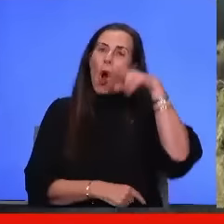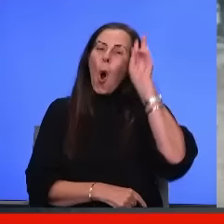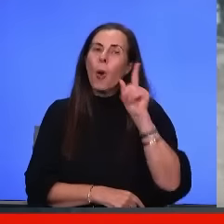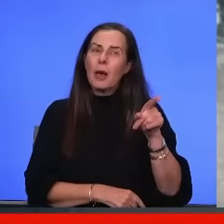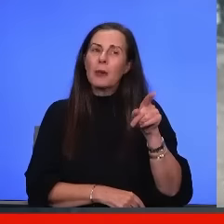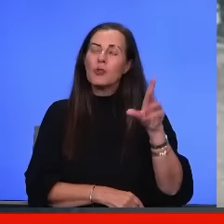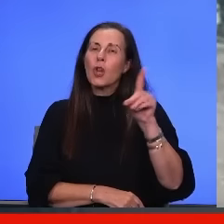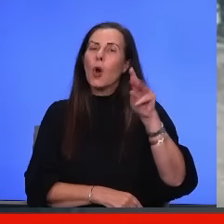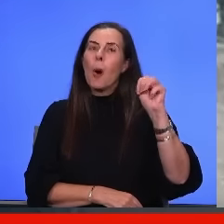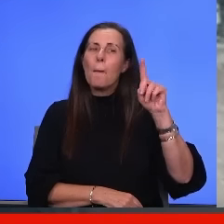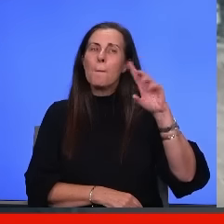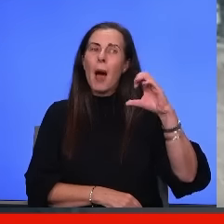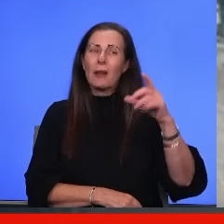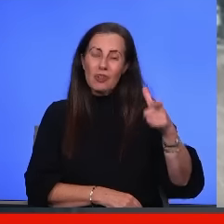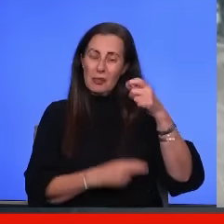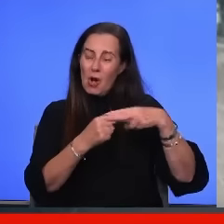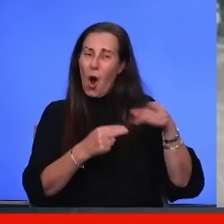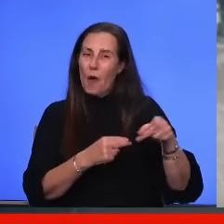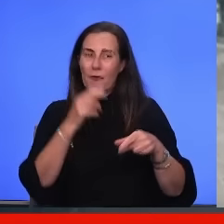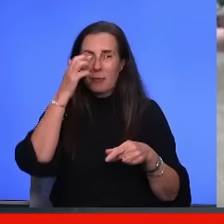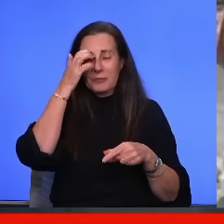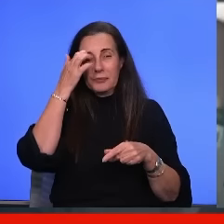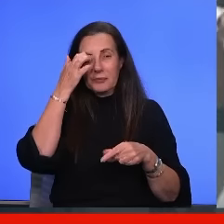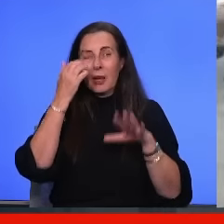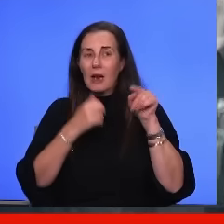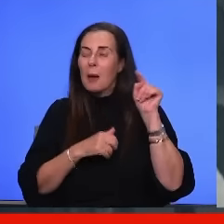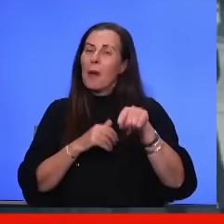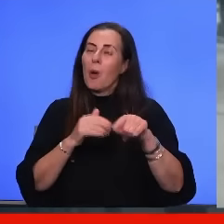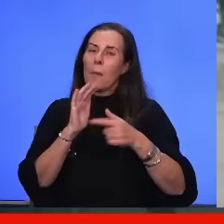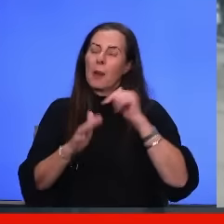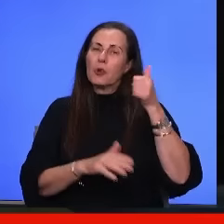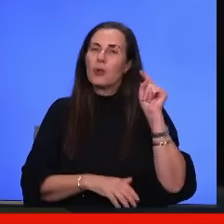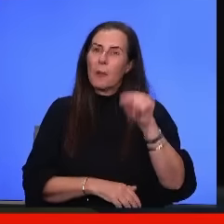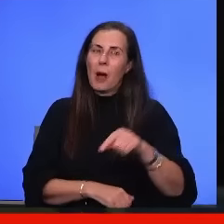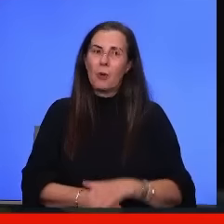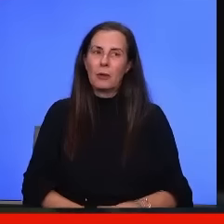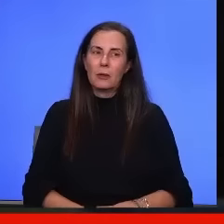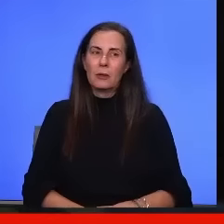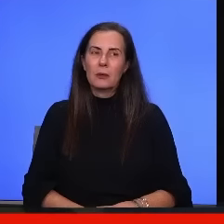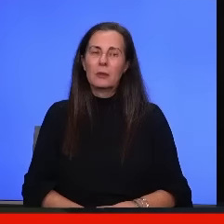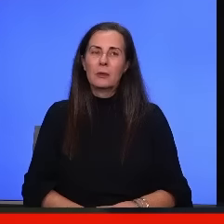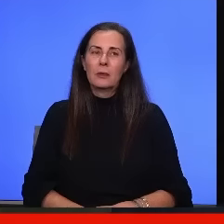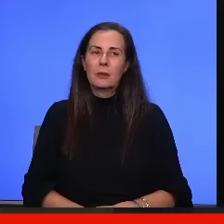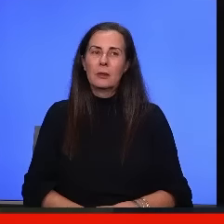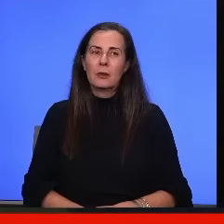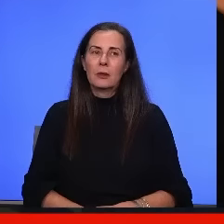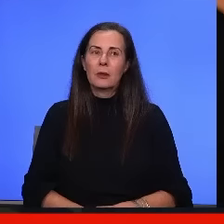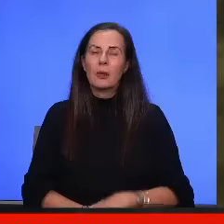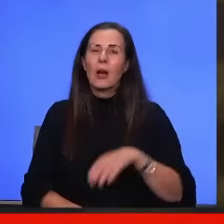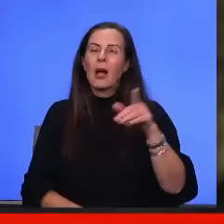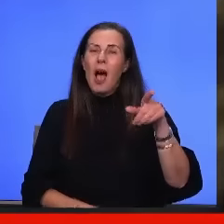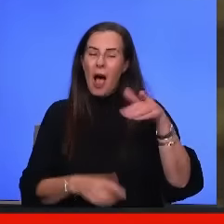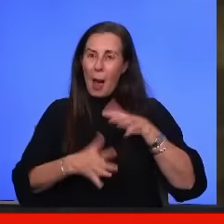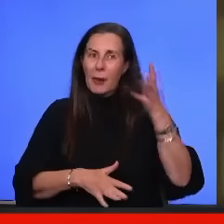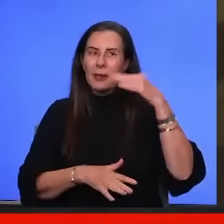דור מלכה שנרצח סמוך להם. גם הם כאן בפעם הראשונה. אתה מכיר אותו? דור היה לו דוכן של